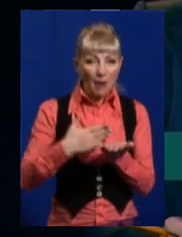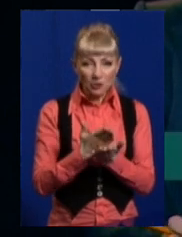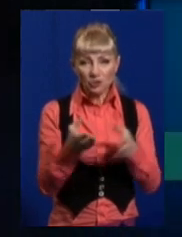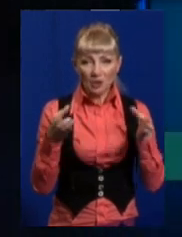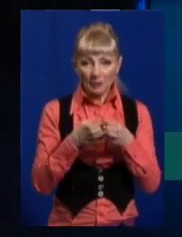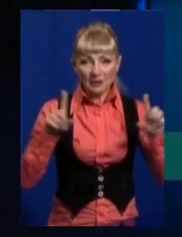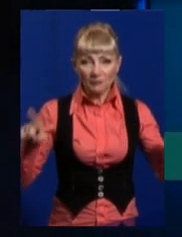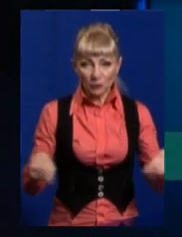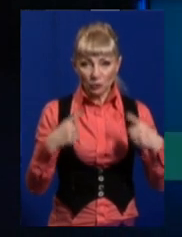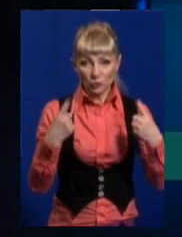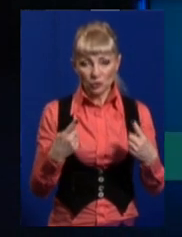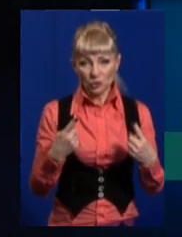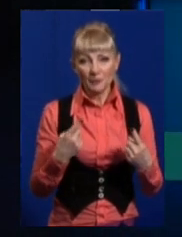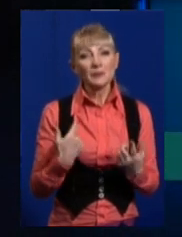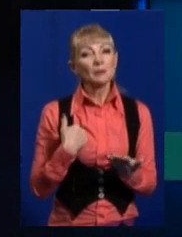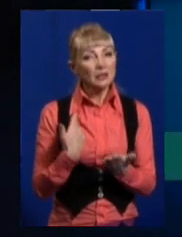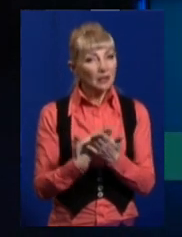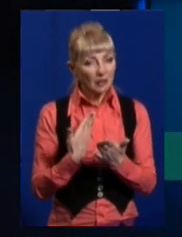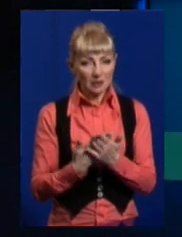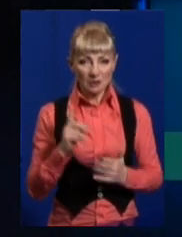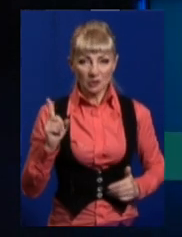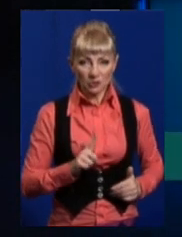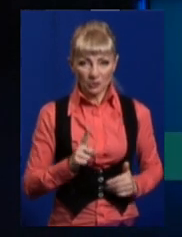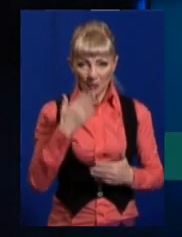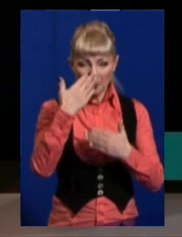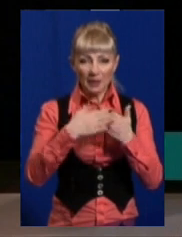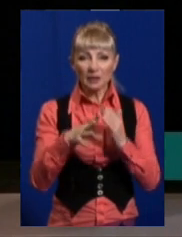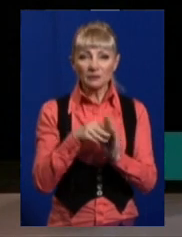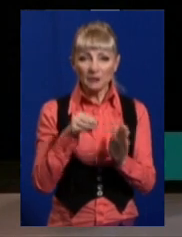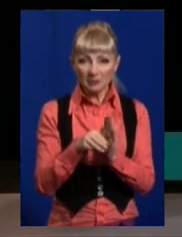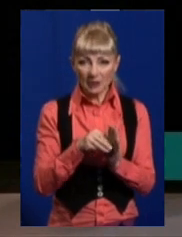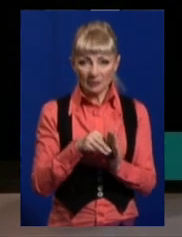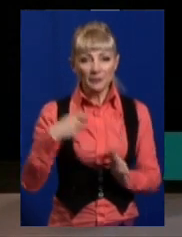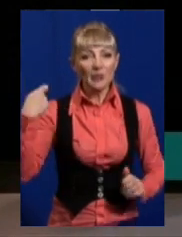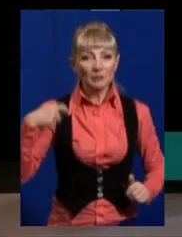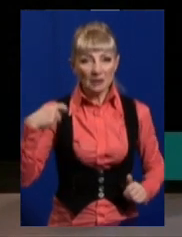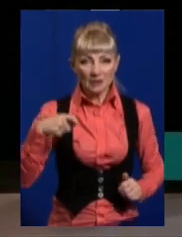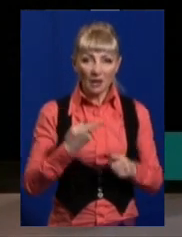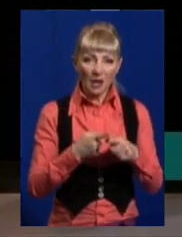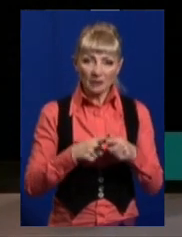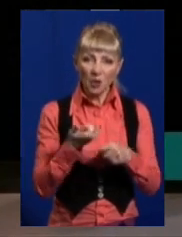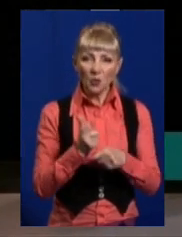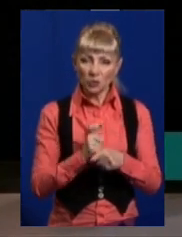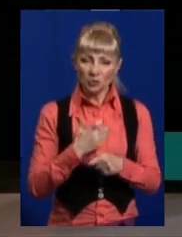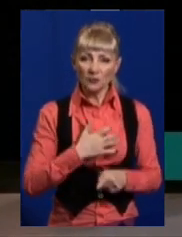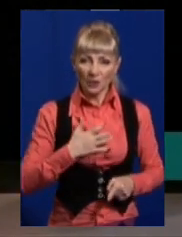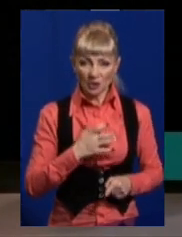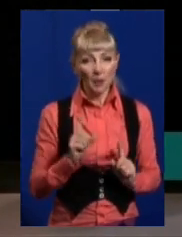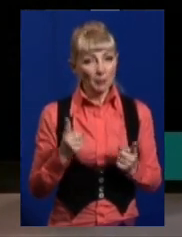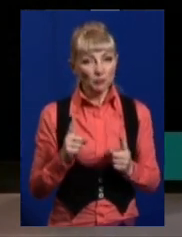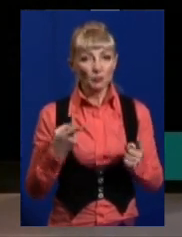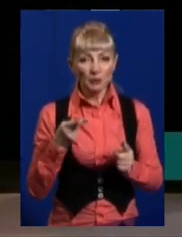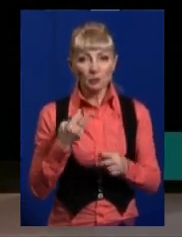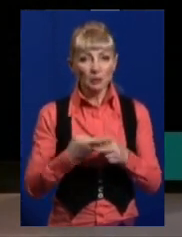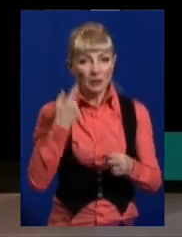і також БПП. І мені здається, так, що перед виборами президентськими це дуже важливий крок. Чому? Тому що